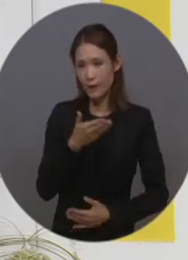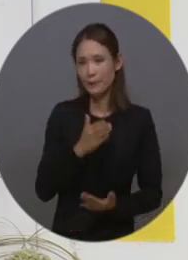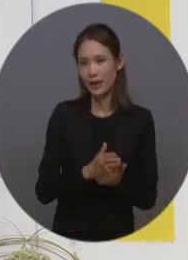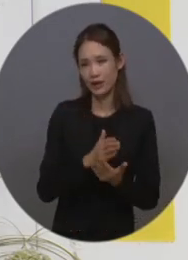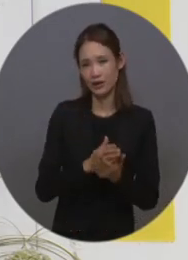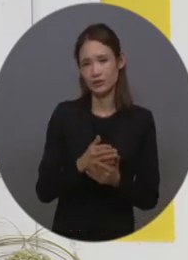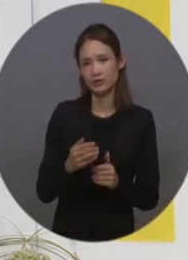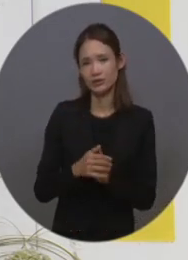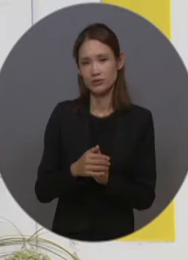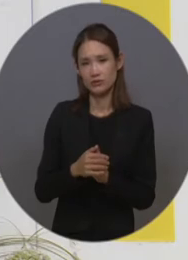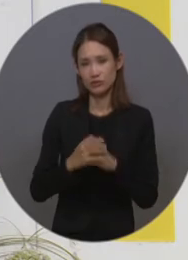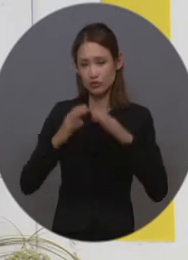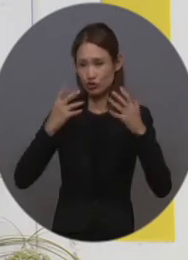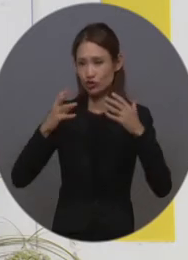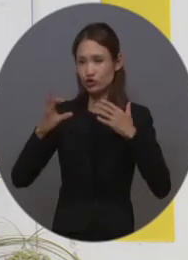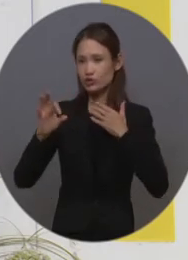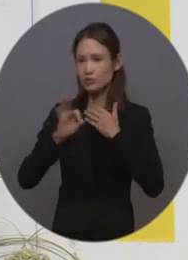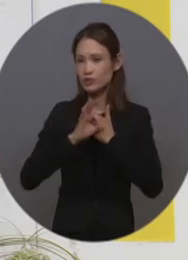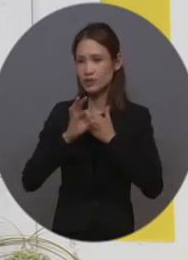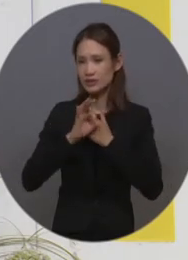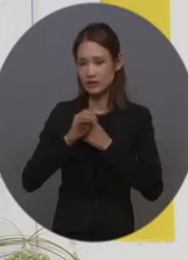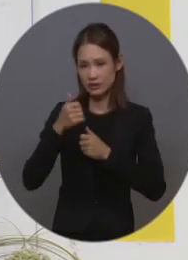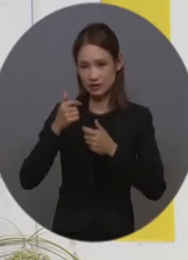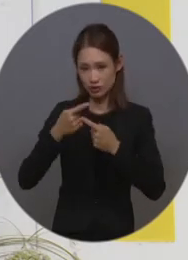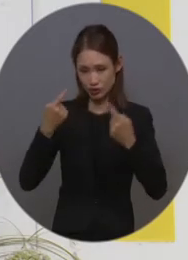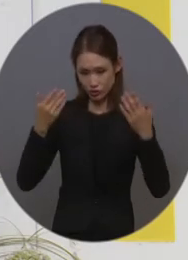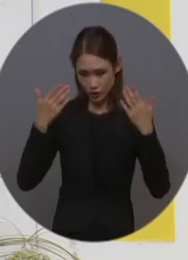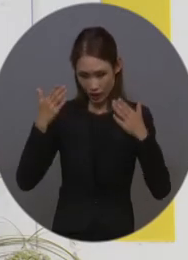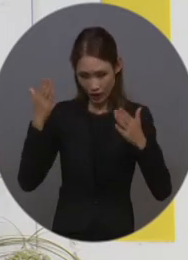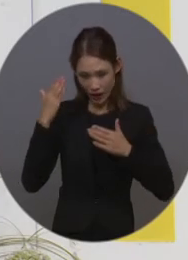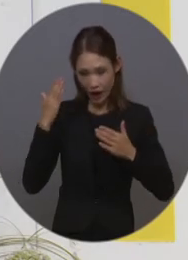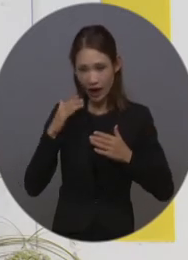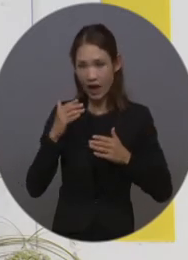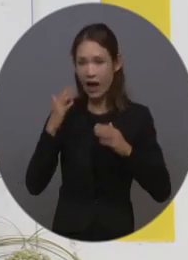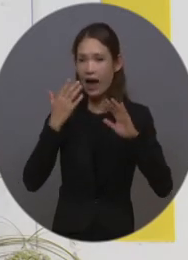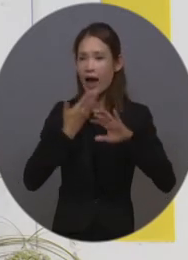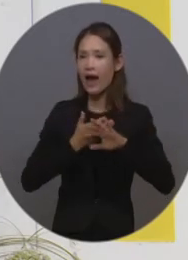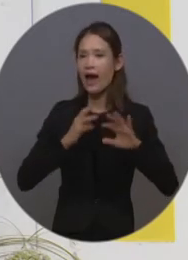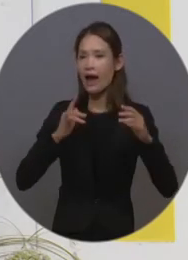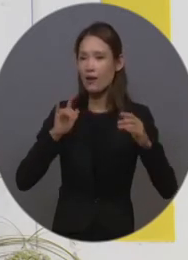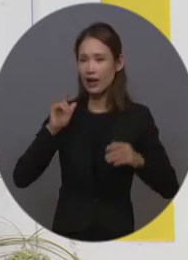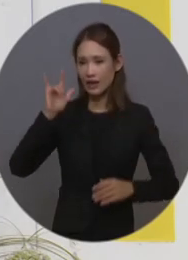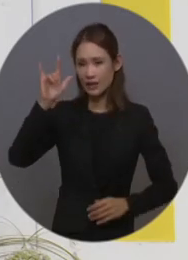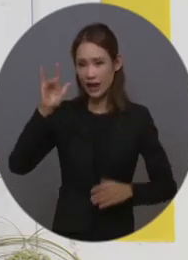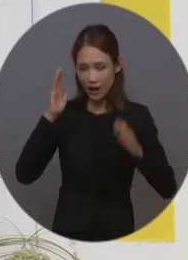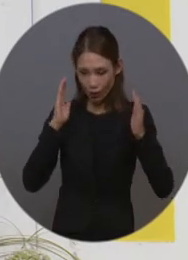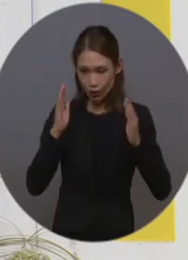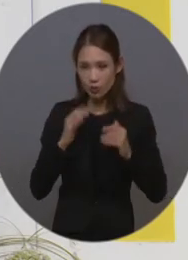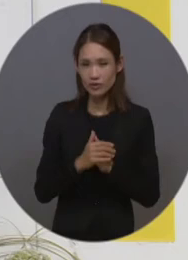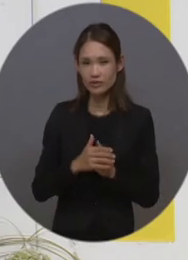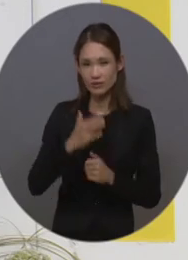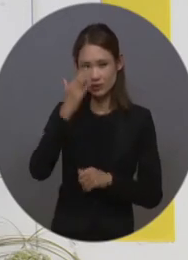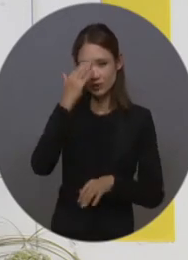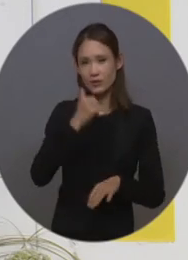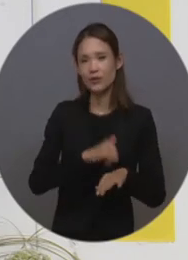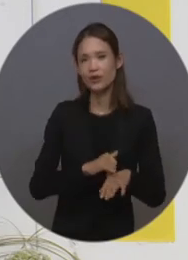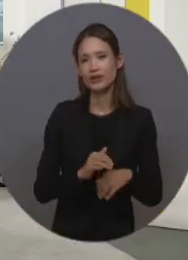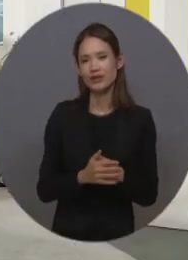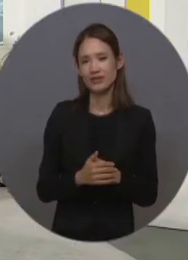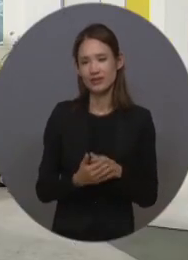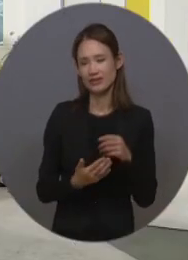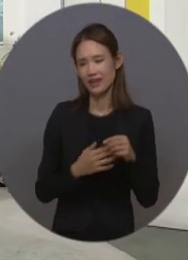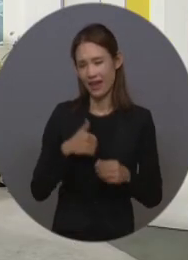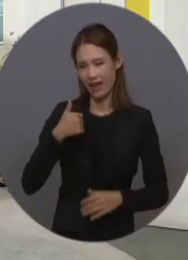말고 국비 유학생 시험을 봐서 해외 유학을 가자. 이런 생각을 하게 된 거죠. 효자이셨네요. 최고의